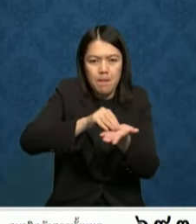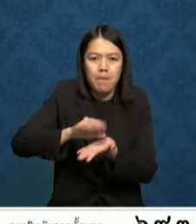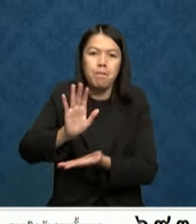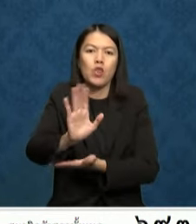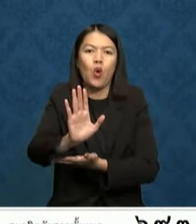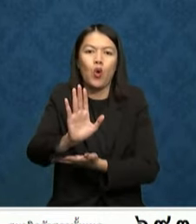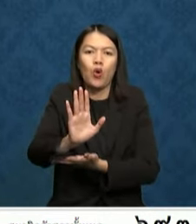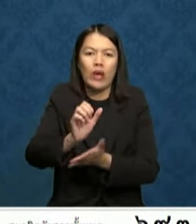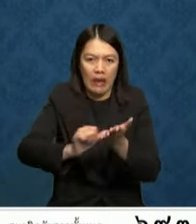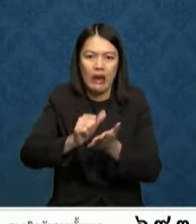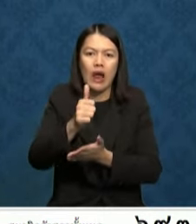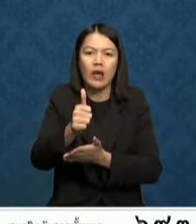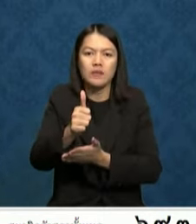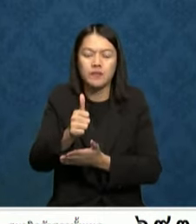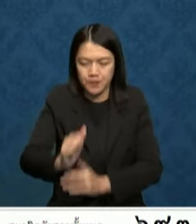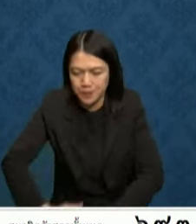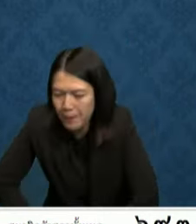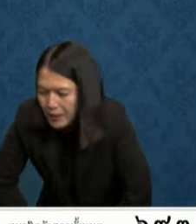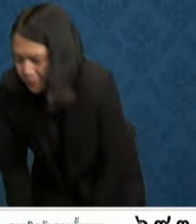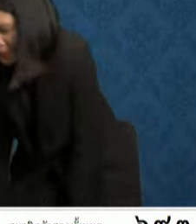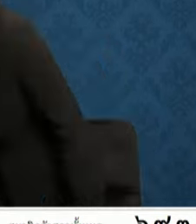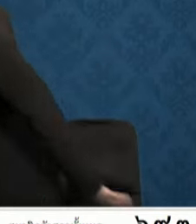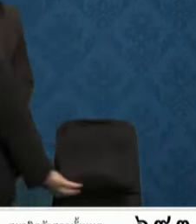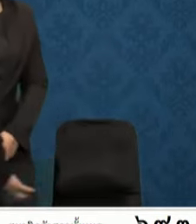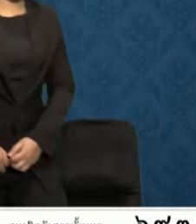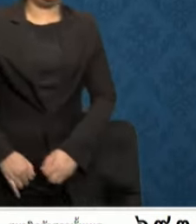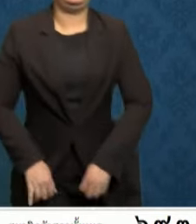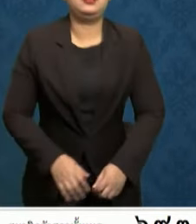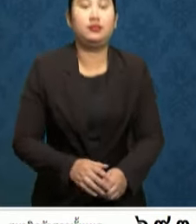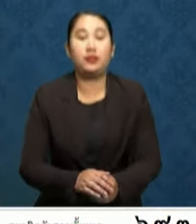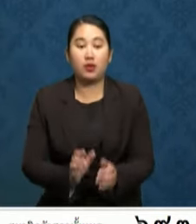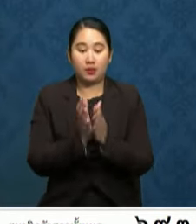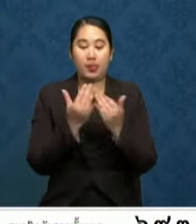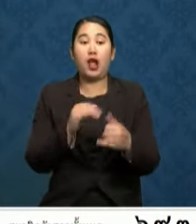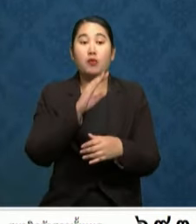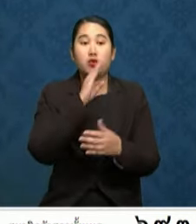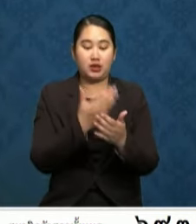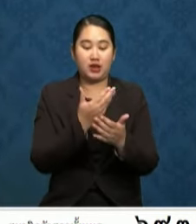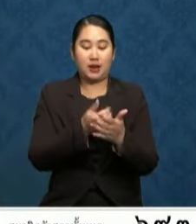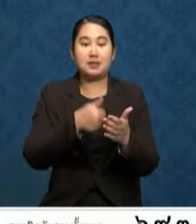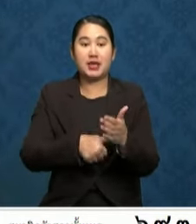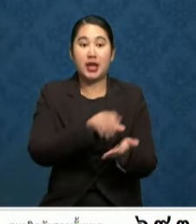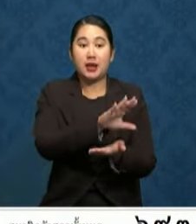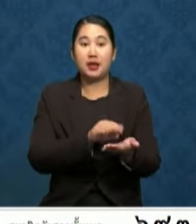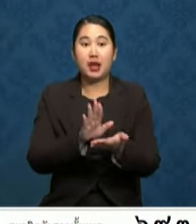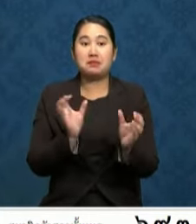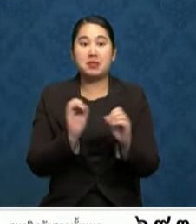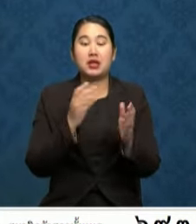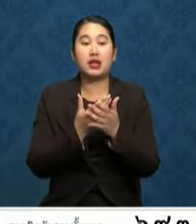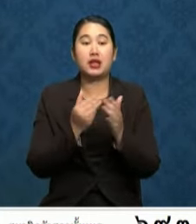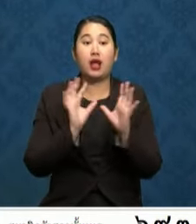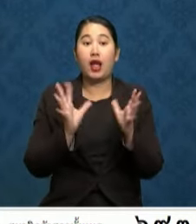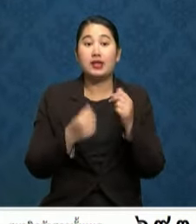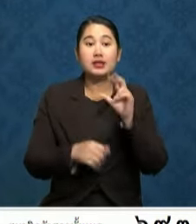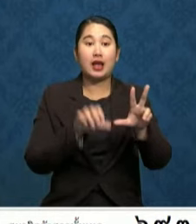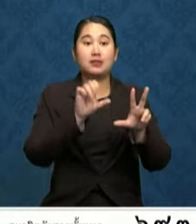เลยซึ่งแต่ไม่ได้โครงสร้างบ้านเราวันนี้นะงบเราติดลบอยู่ถ้าท่านไม่เก็บภาษีเลยท่านจะหายไปอีกเกือบ 300,000ล้านงั้น